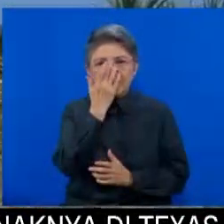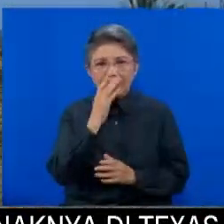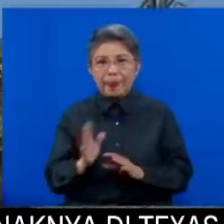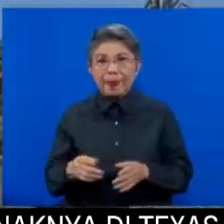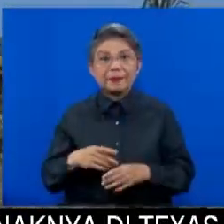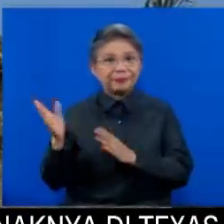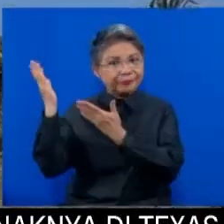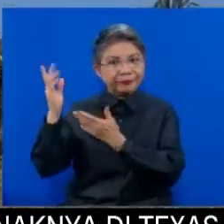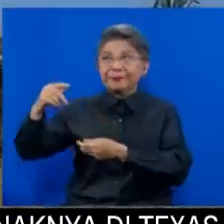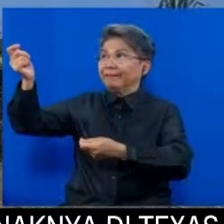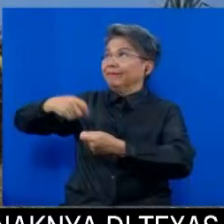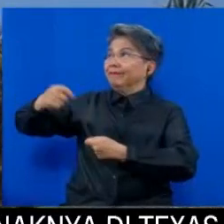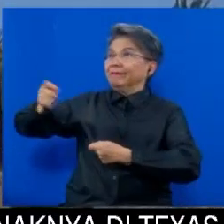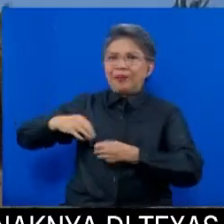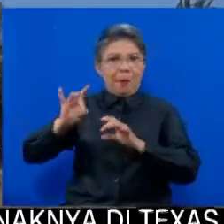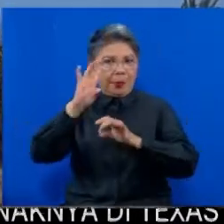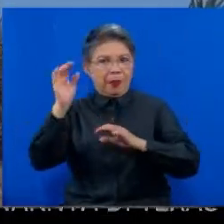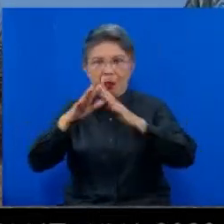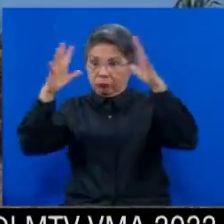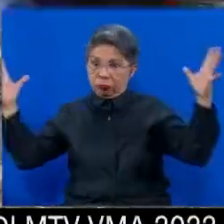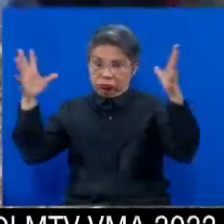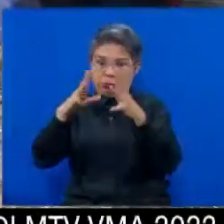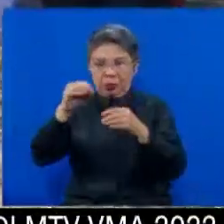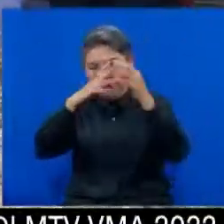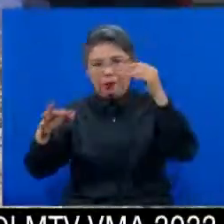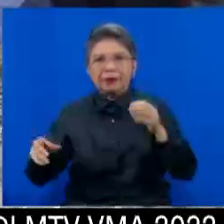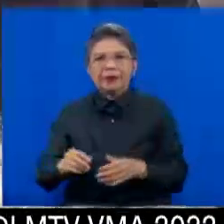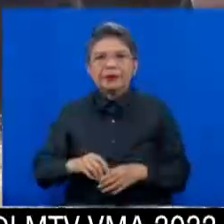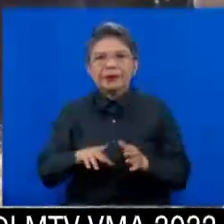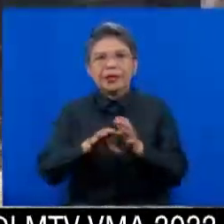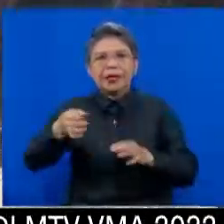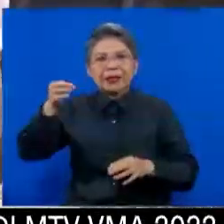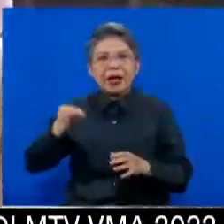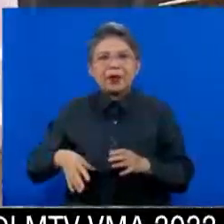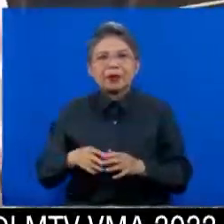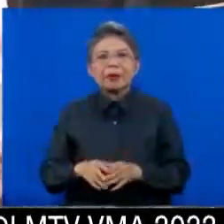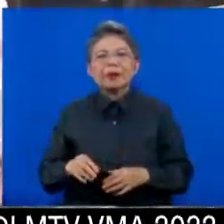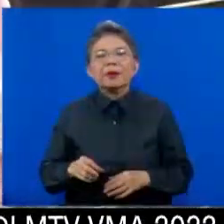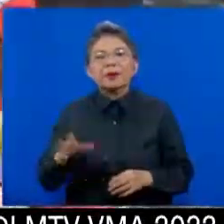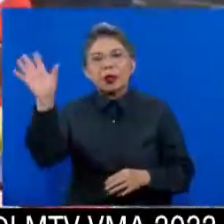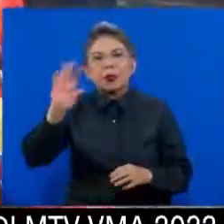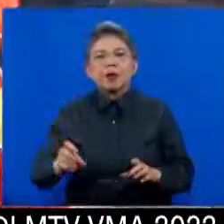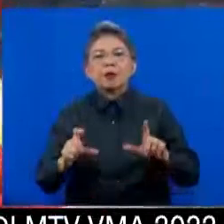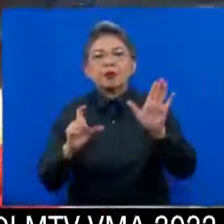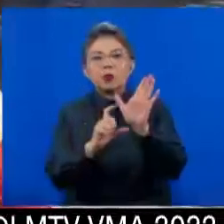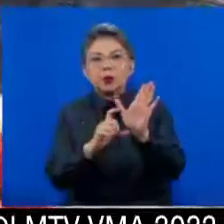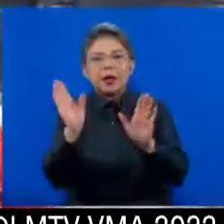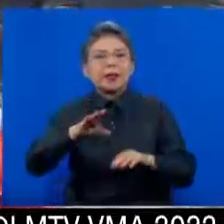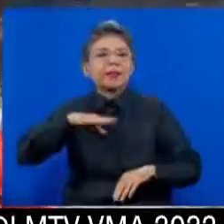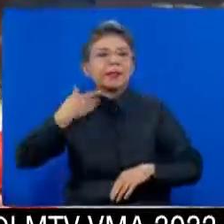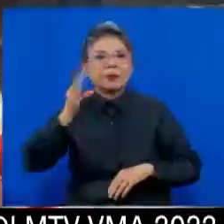Puluhan layang-layang beragam bentuk dan rupa menghiasi langit pantai Ketawang, Desa Ketawang Rejo, Kabupaten Purworejo, Jawa Tengah pada Sabtu